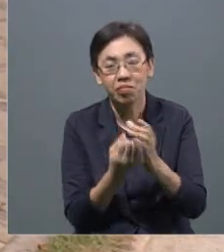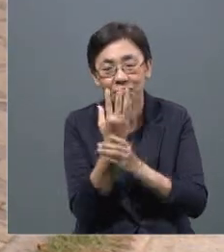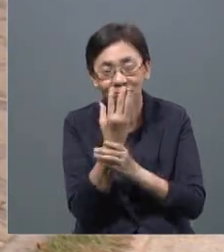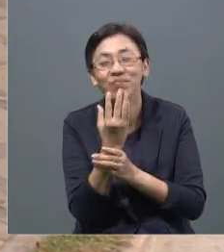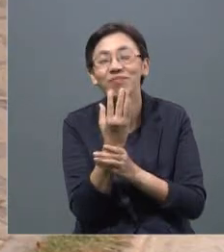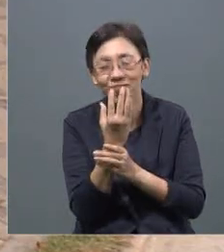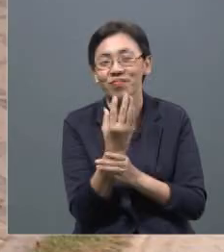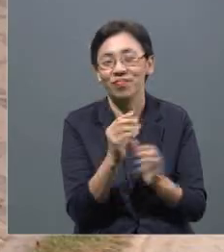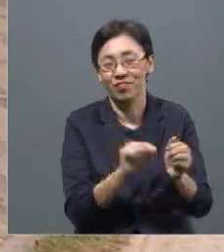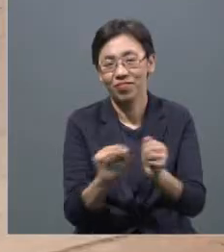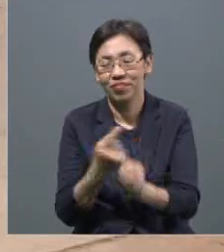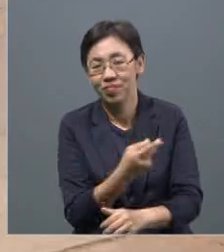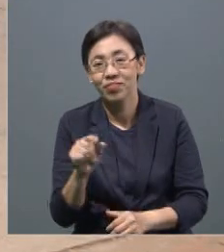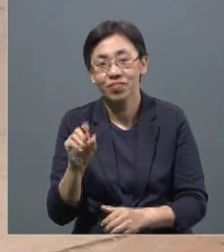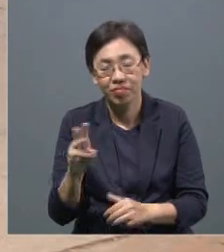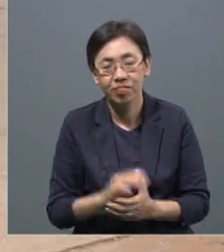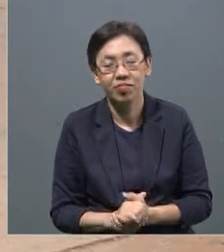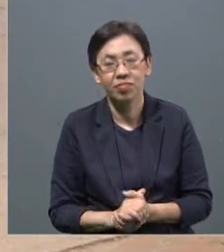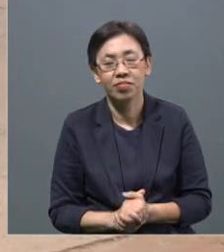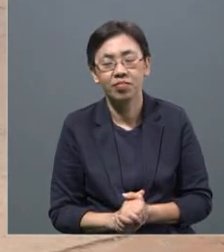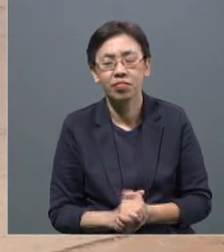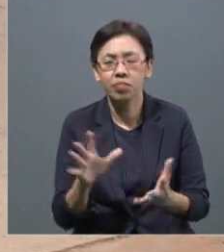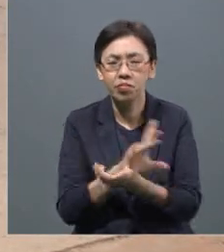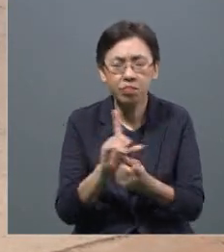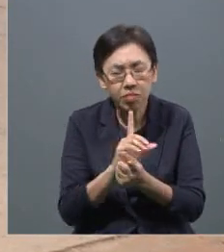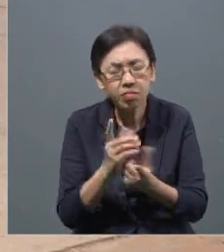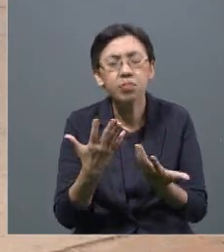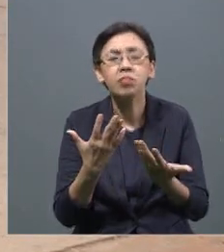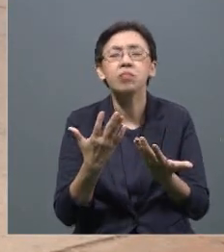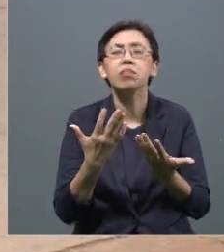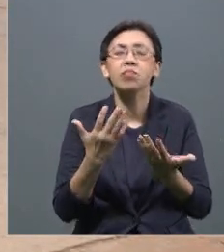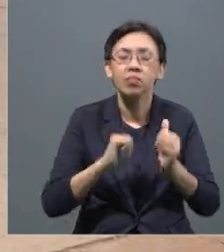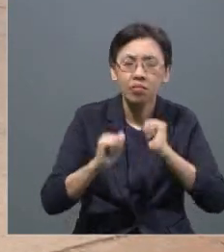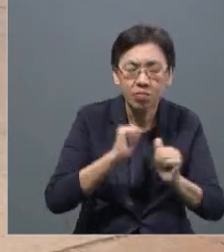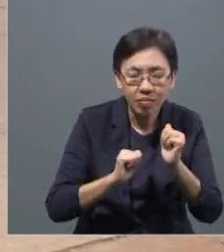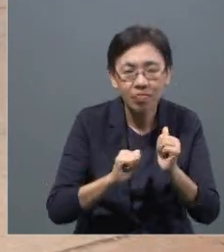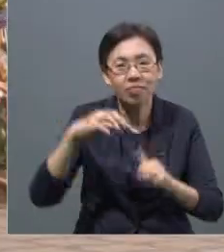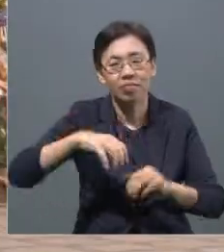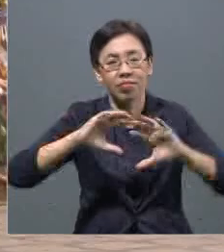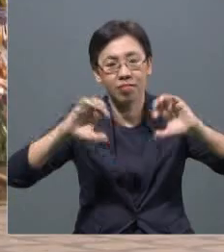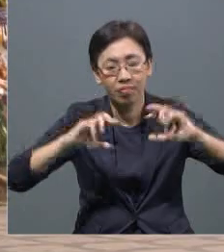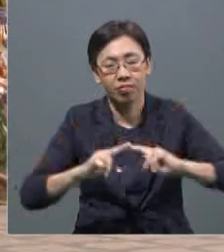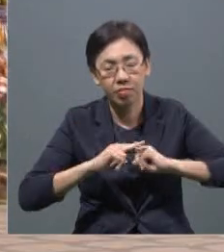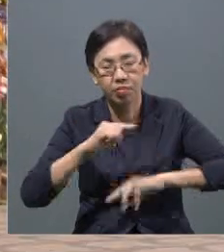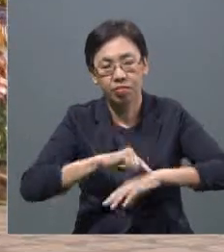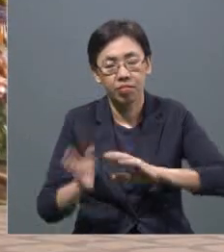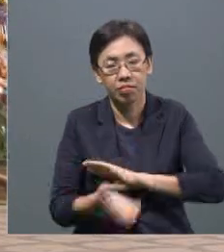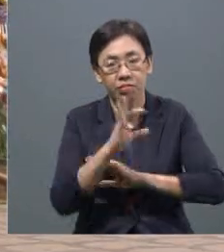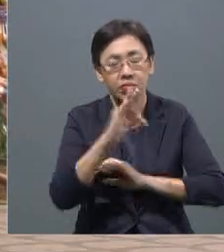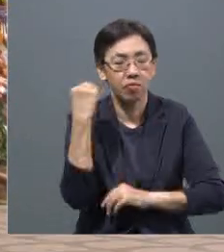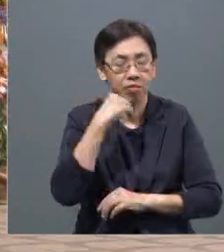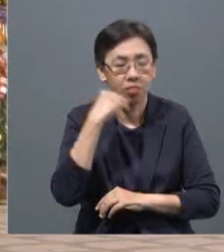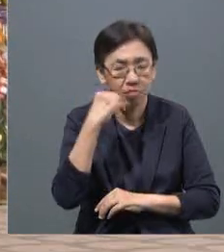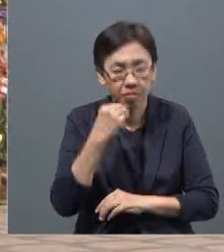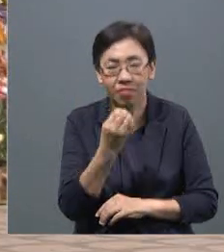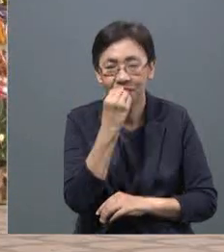26อำเภอการแสดงศิลปะวัฒนธรรมจากหน่วยงานต่างๆทั้งภาครัฐและเอกชน โดยจะเริ่มตั้งแต่เวลา9นาฬิกาของทุกวันนะครับก็จะ